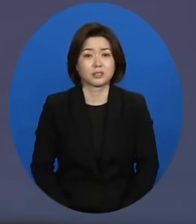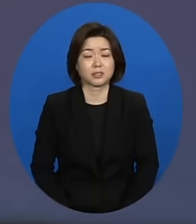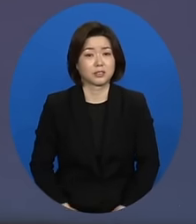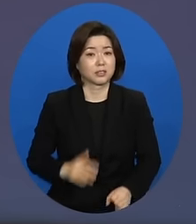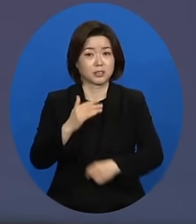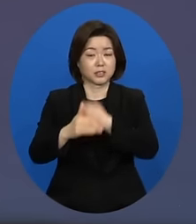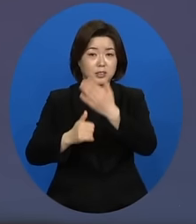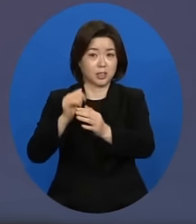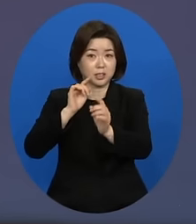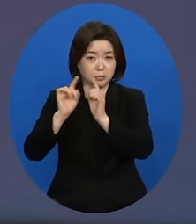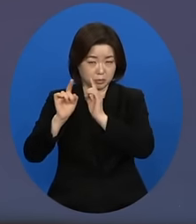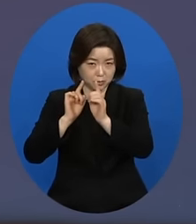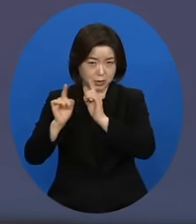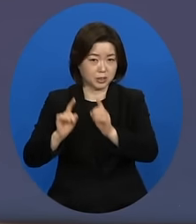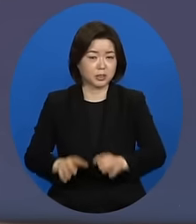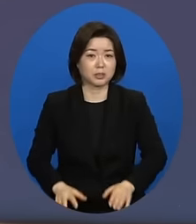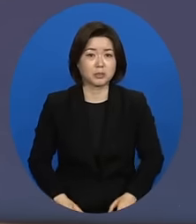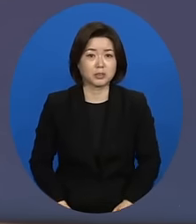하나님의 말씀은